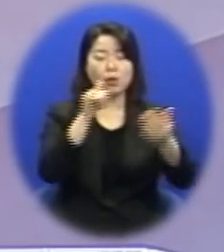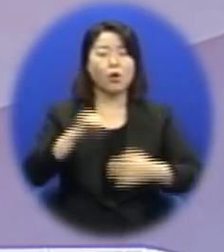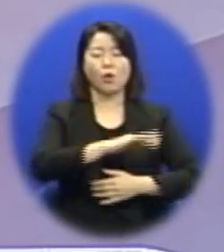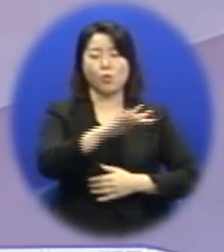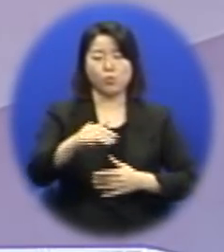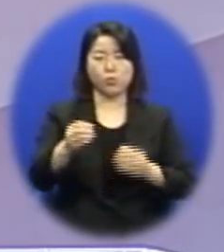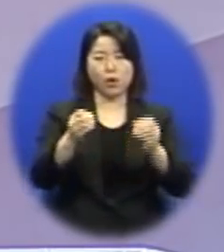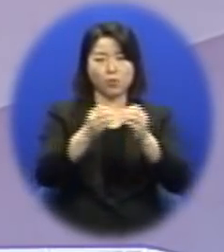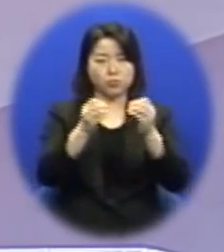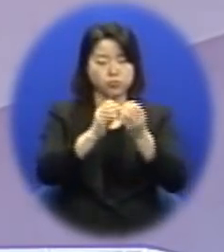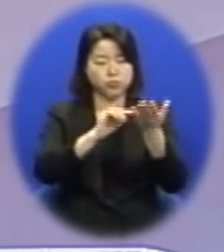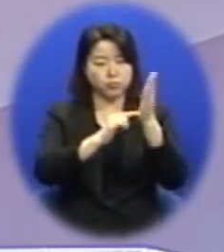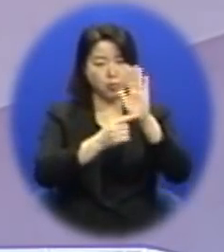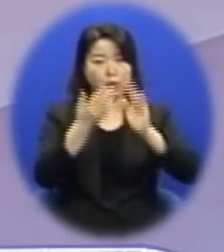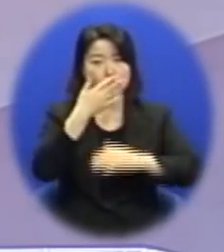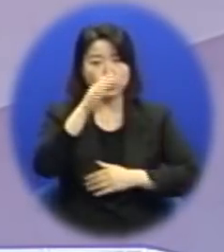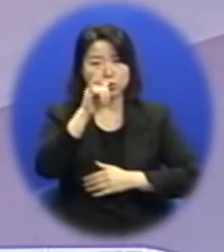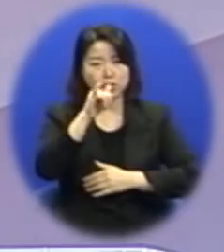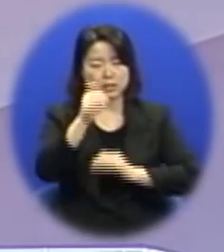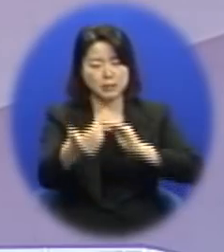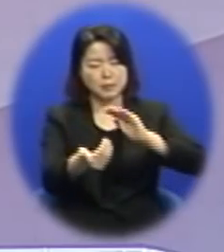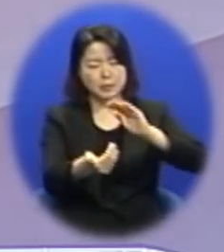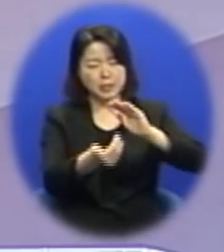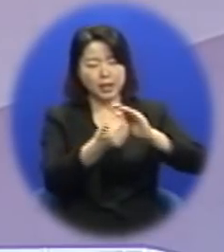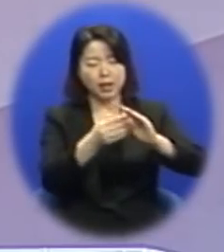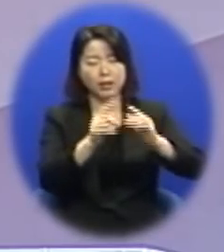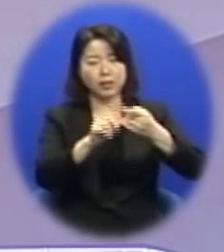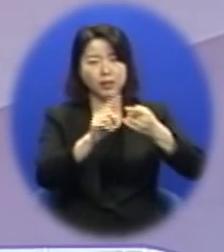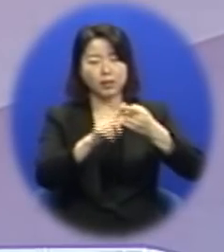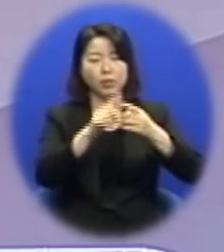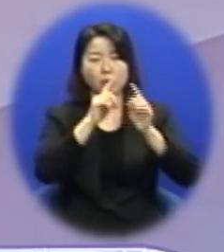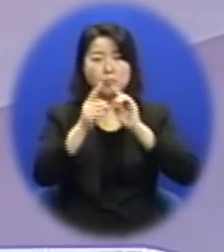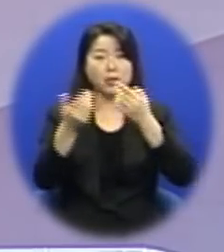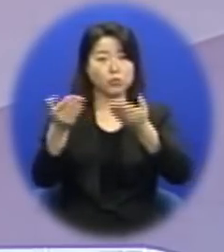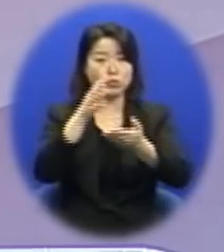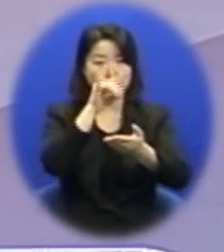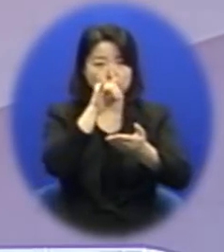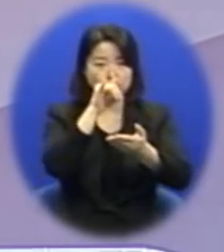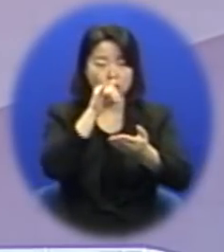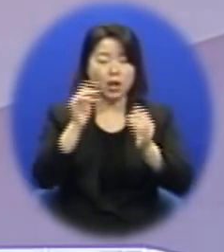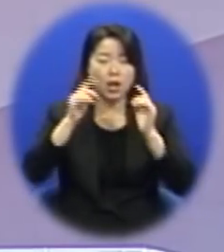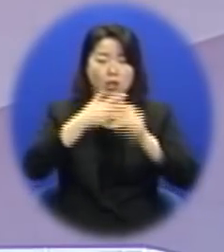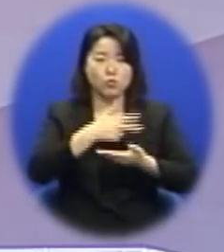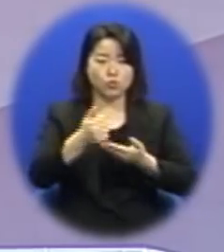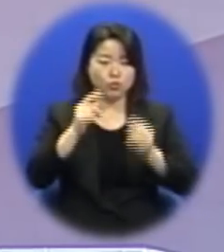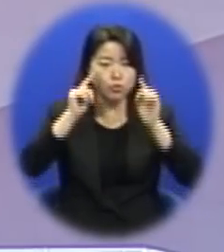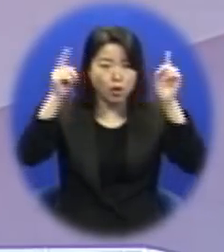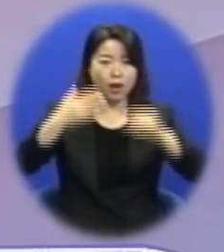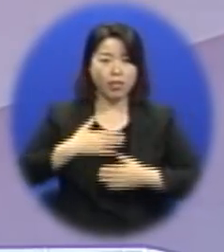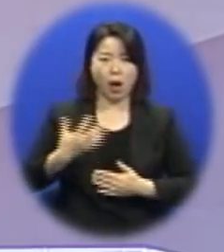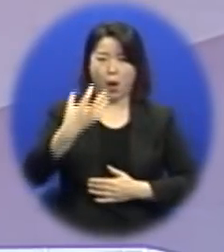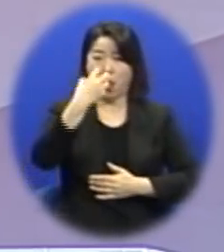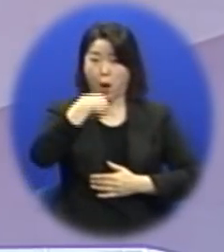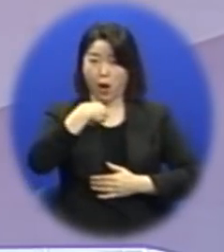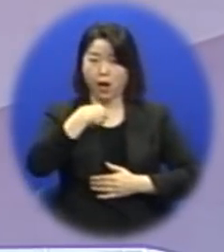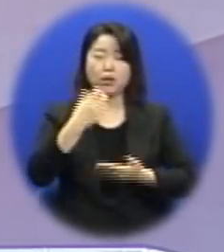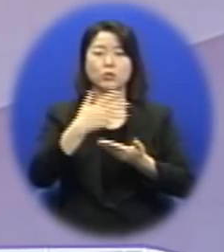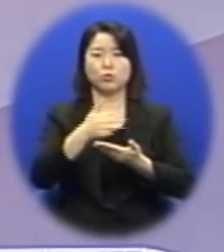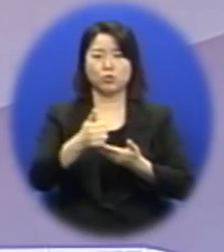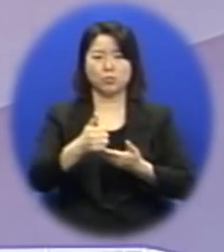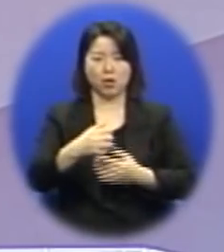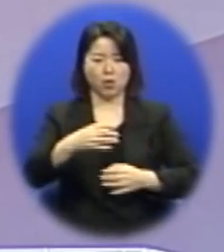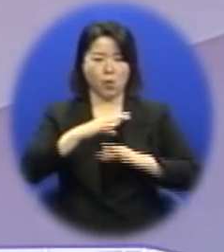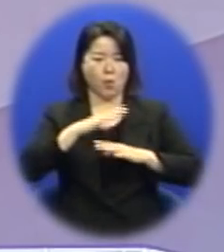자라고 가장 최악의 상태를 말하고 있는 겁니다 16절에 주님의 진노가 나를 삼켰으면 주님의 무서운